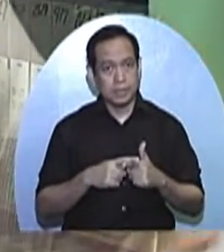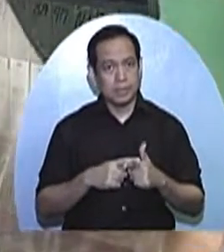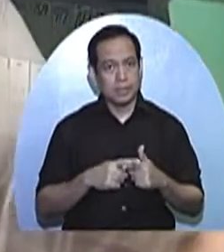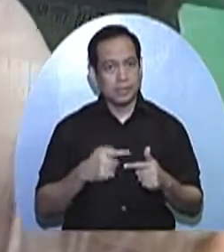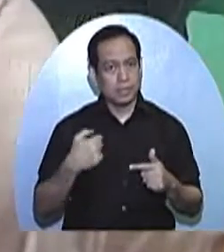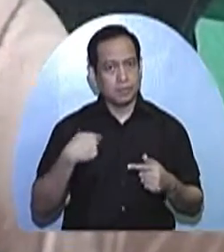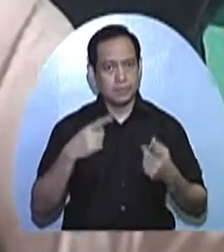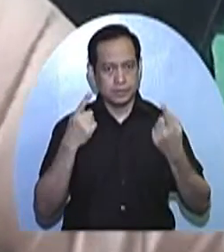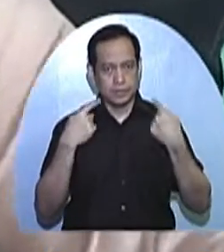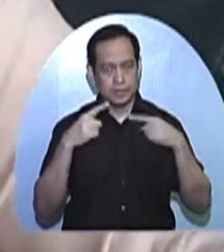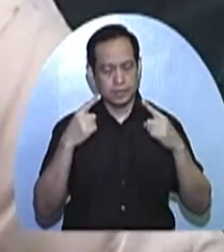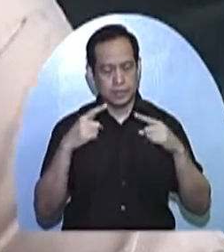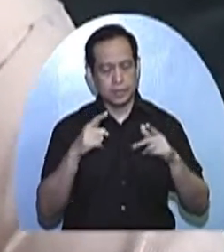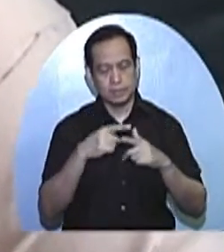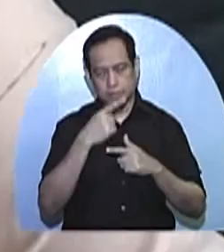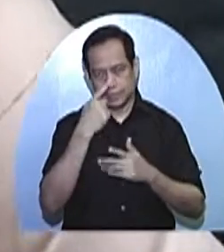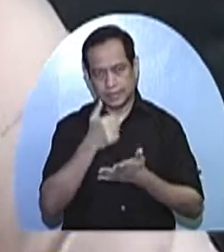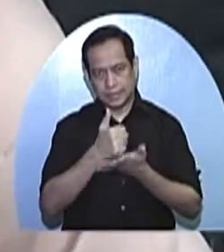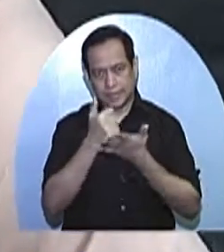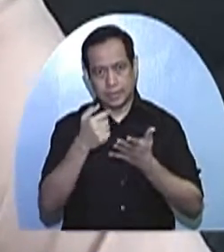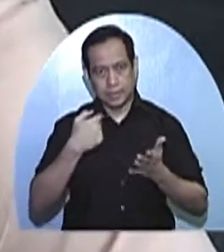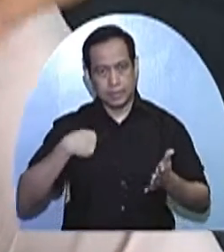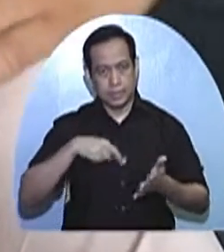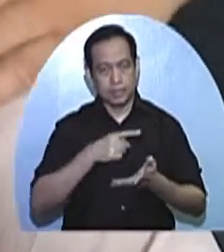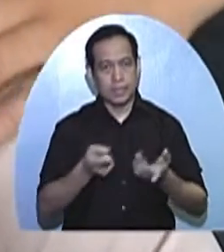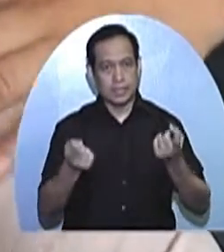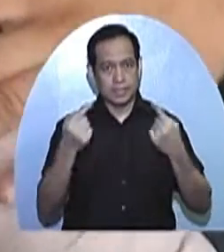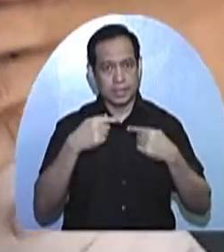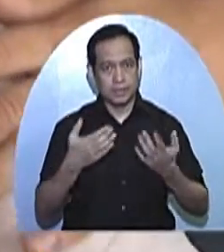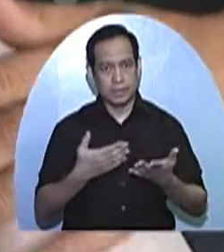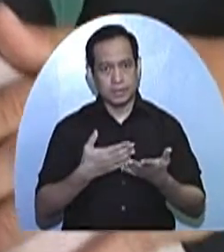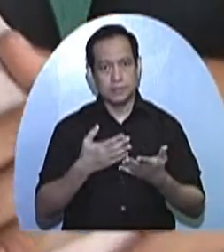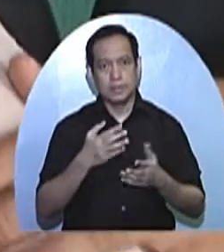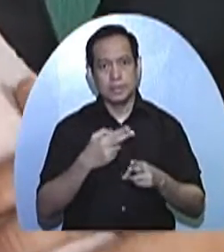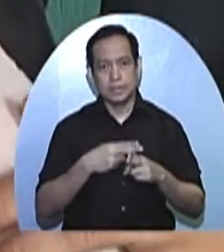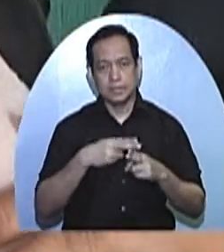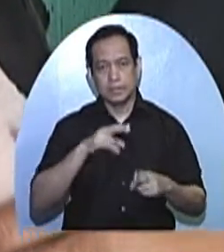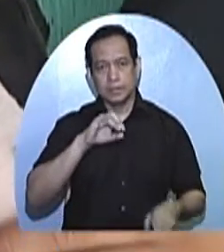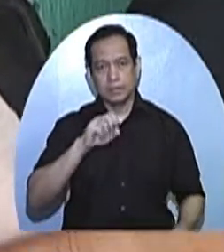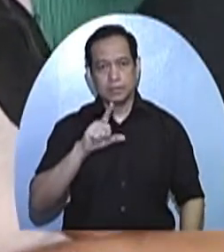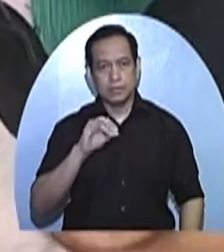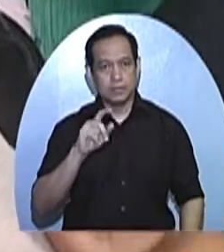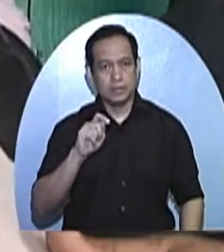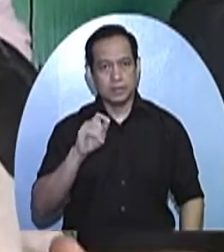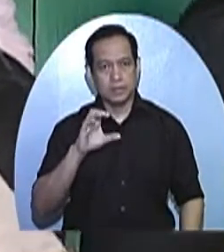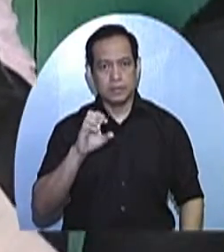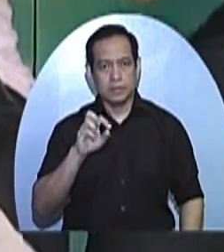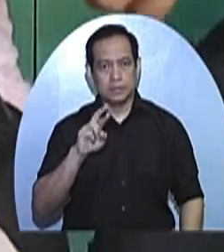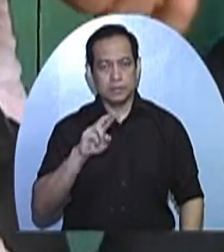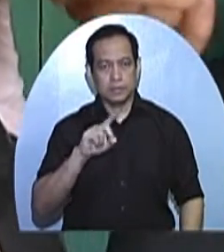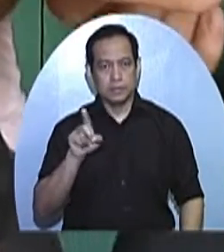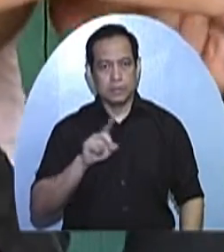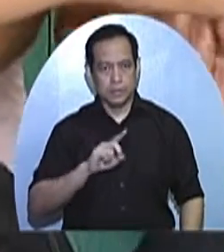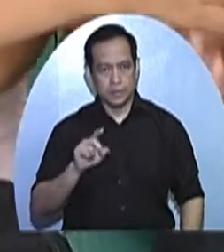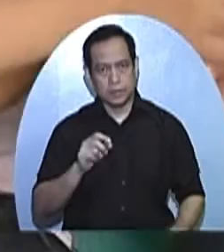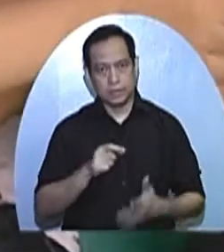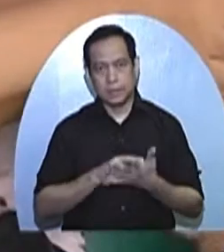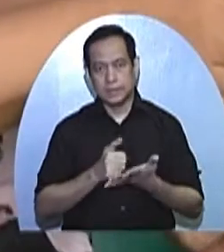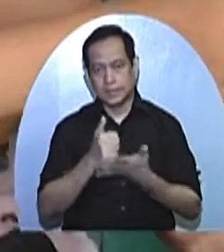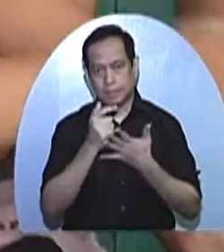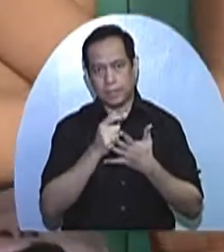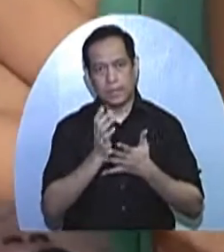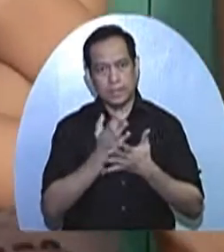nabigo nung pumunta ako dito. Hanggang sa mayroon po isang tao, si Ma'am Juliet Cruz po. Yun po, yung